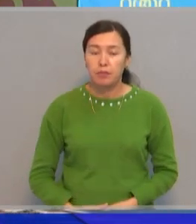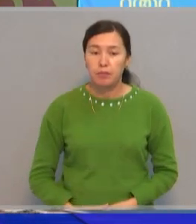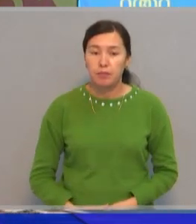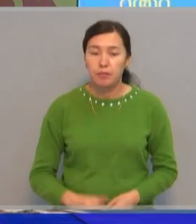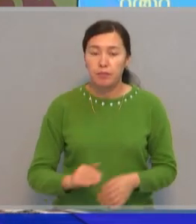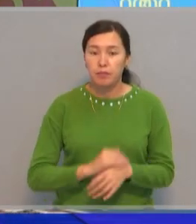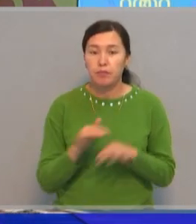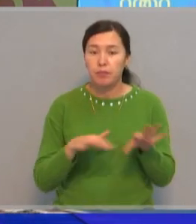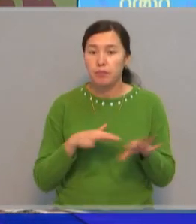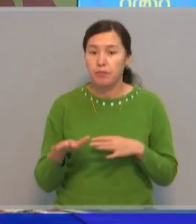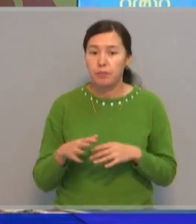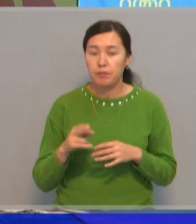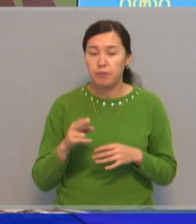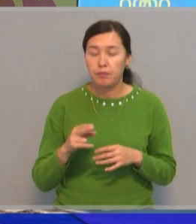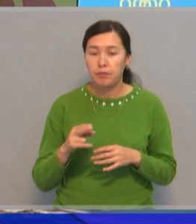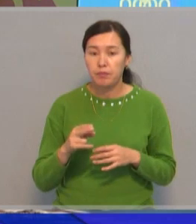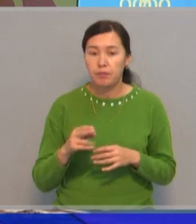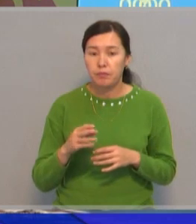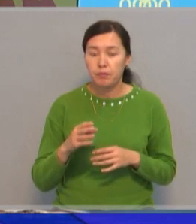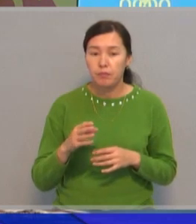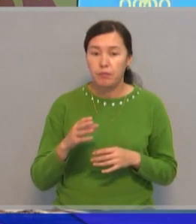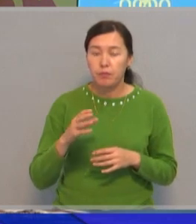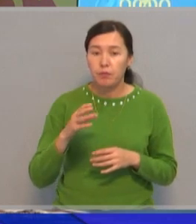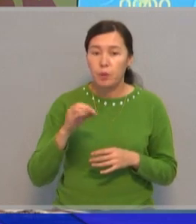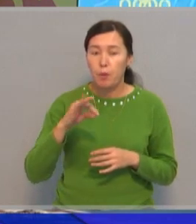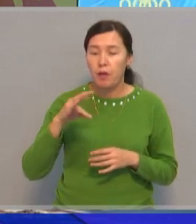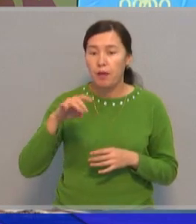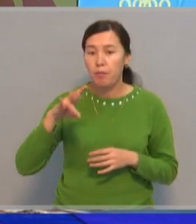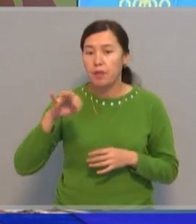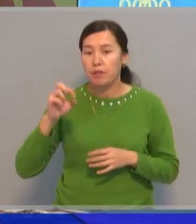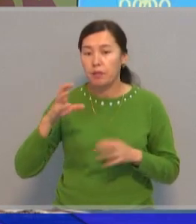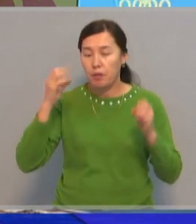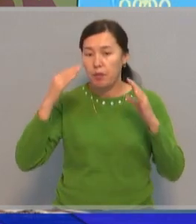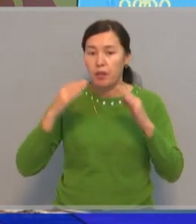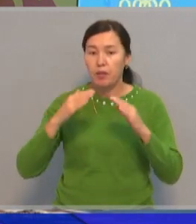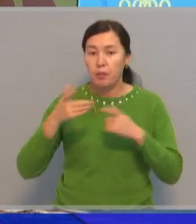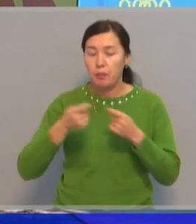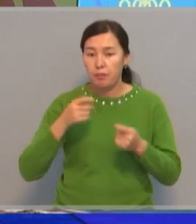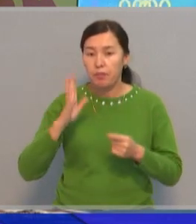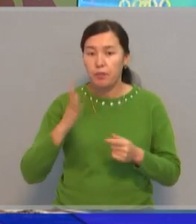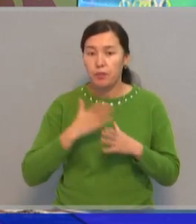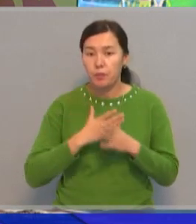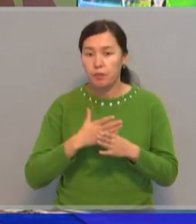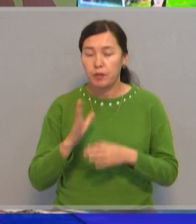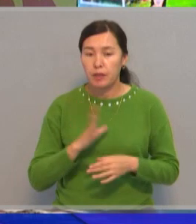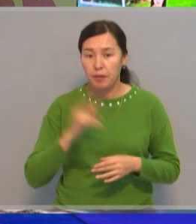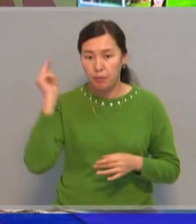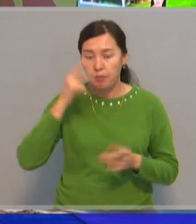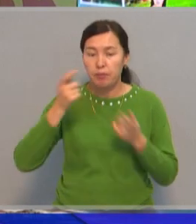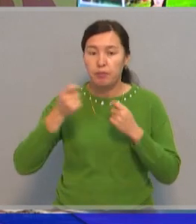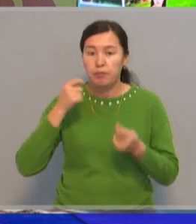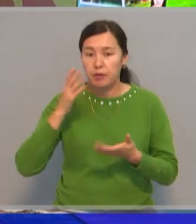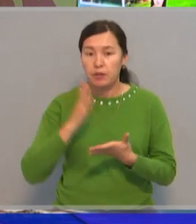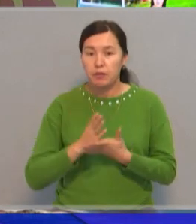іс-шара Шыңғыс Жұмабековичтің қолдауымен бұл жерде мәдениет басқармасы да бар, көмектесіп жатыр. Білім